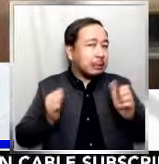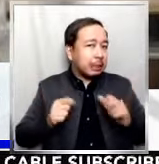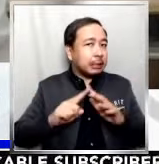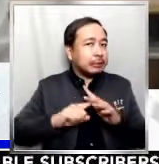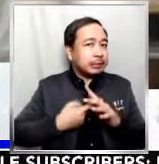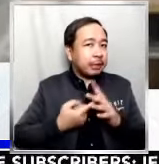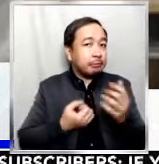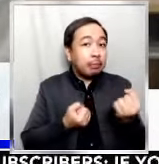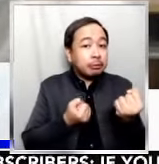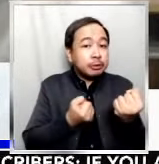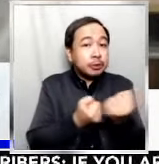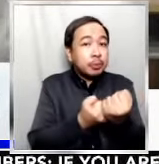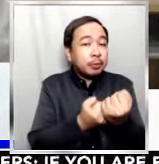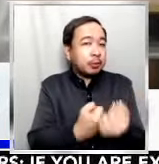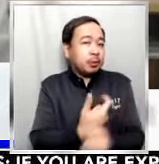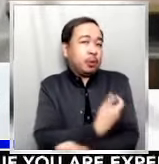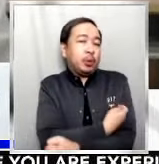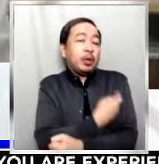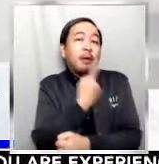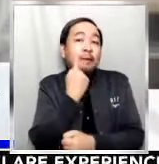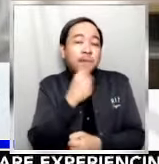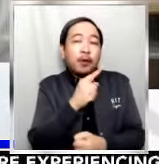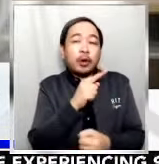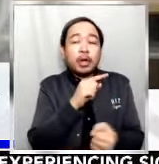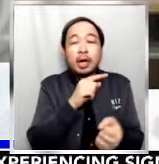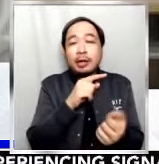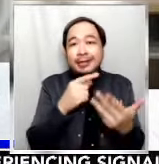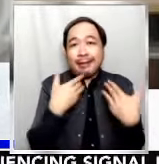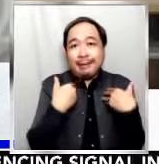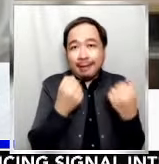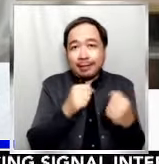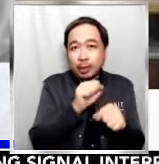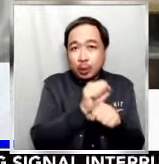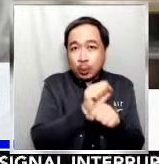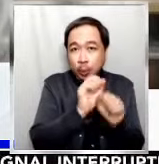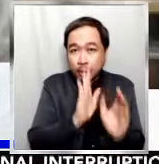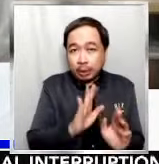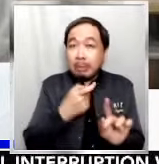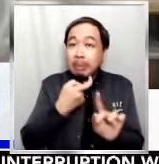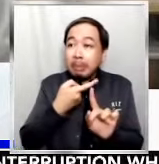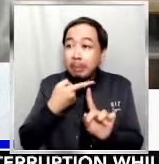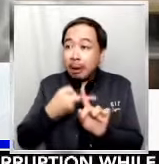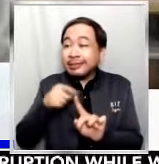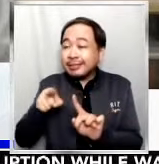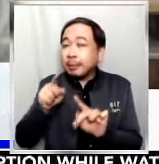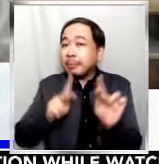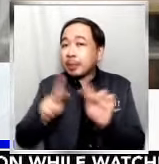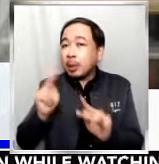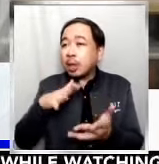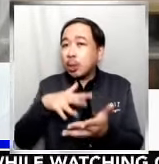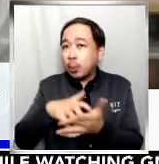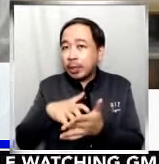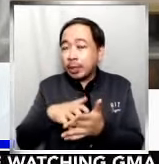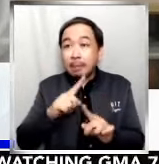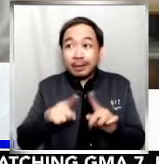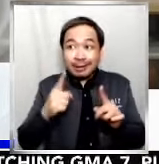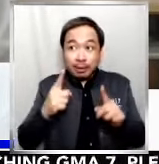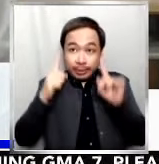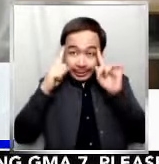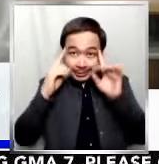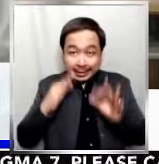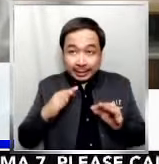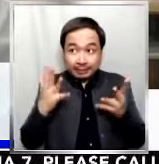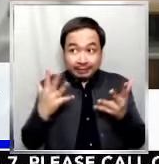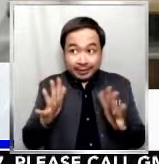workers and immunocompromised individuals. But hindi natatapos ang desisyon kasi nagsabi na po ang vaccine expert panel. We